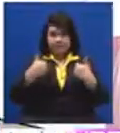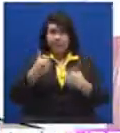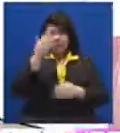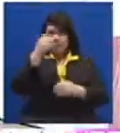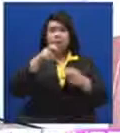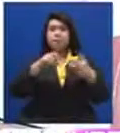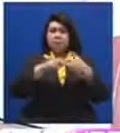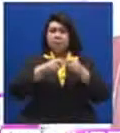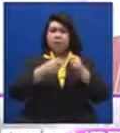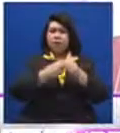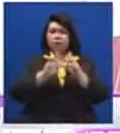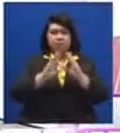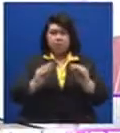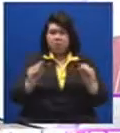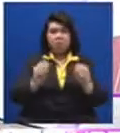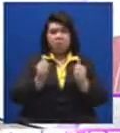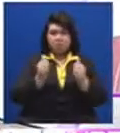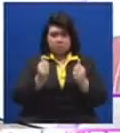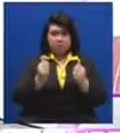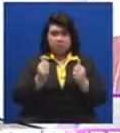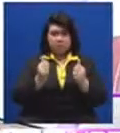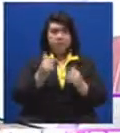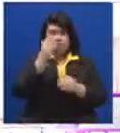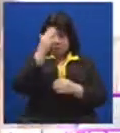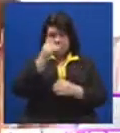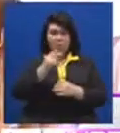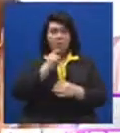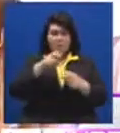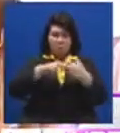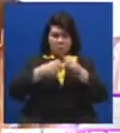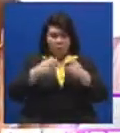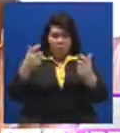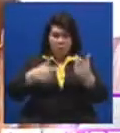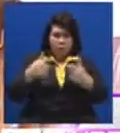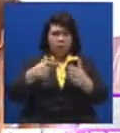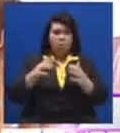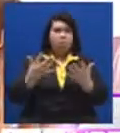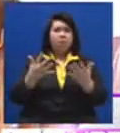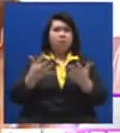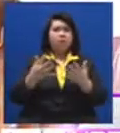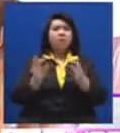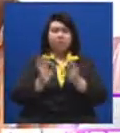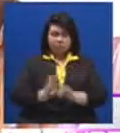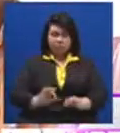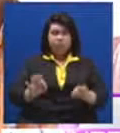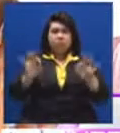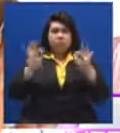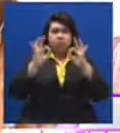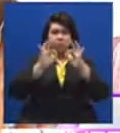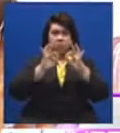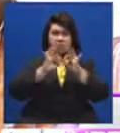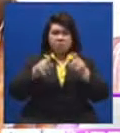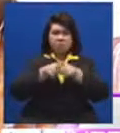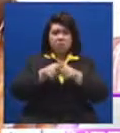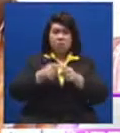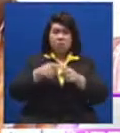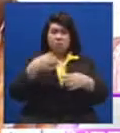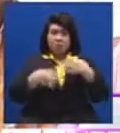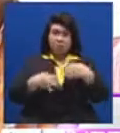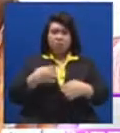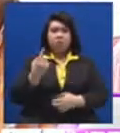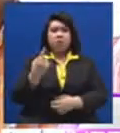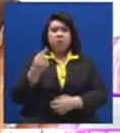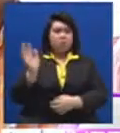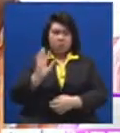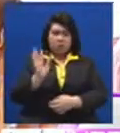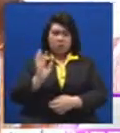ามันยุติลงได้โดยสันติคือไม่เฉพาะว่าจะต้องมาเพราะเดือดร้อนอย่างเดียวนะ